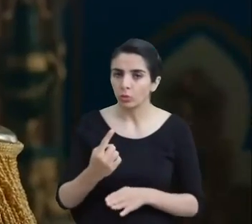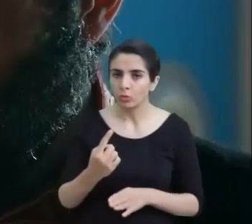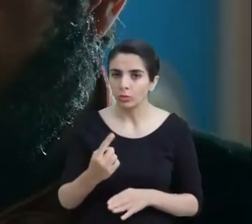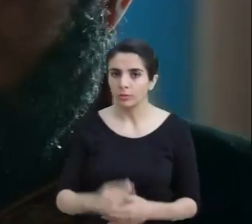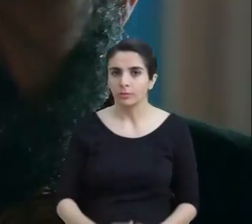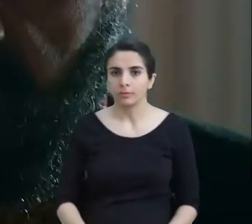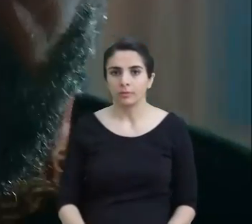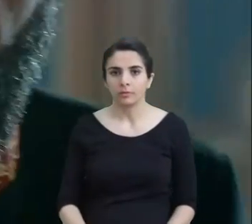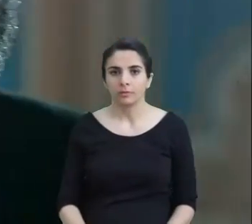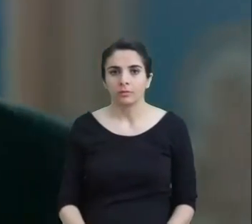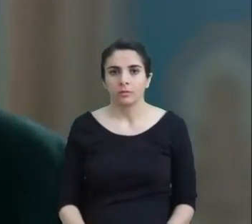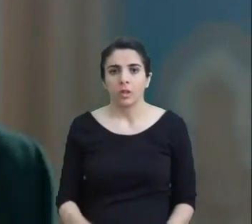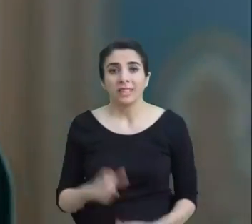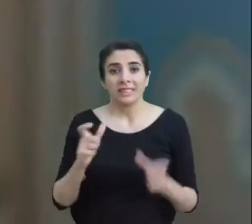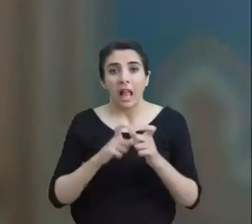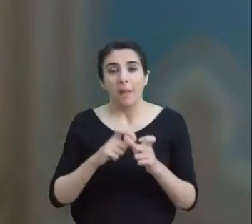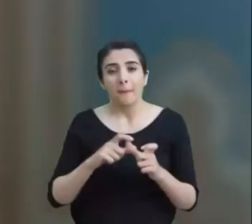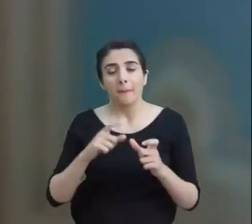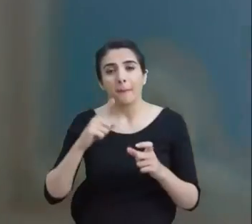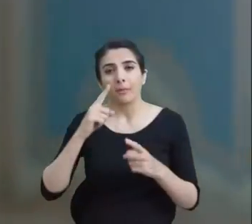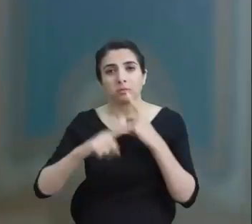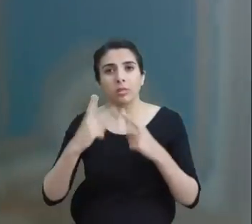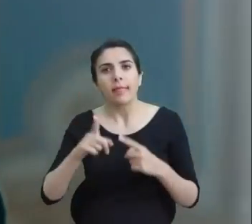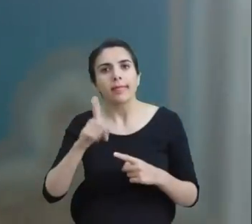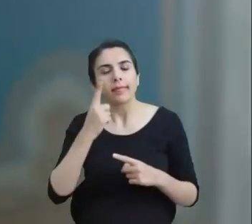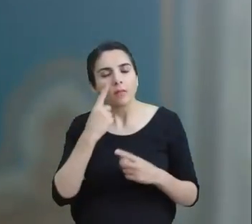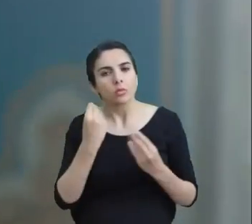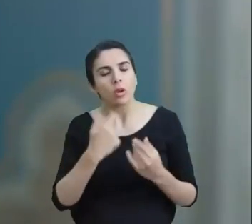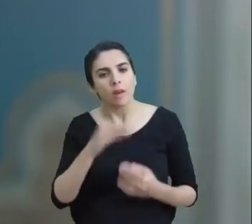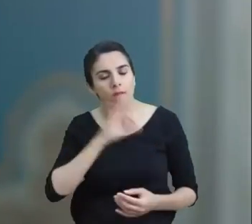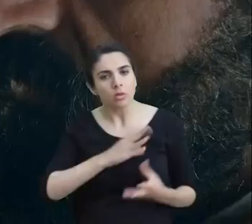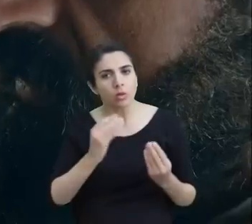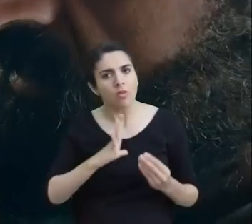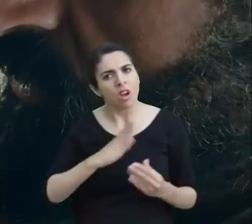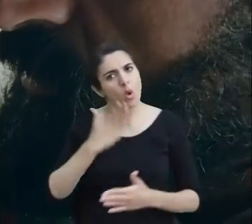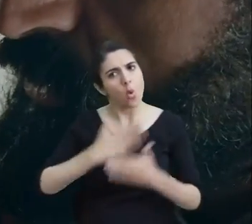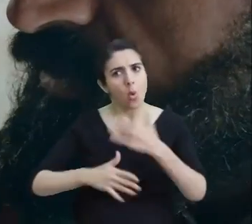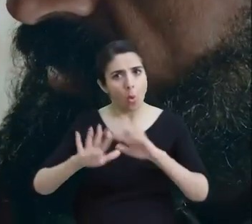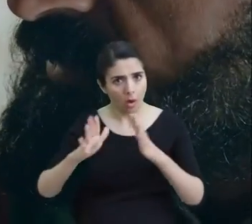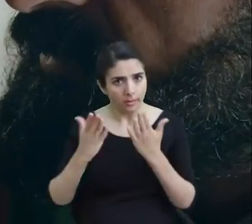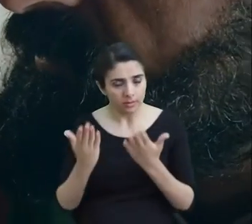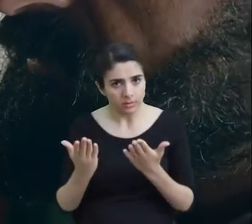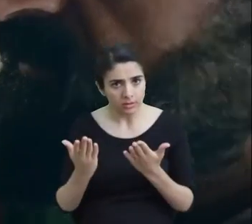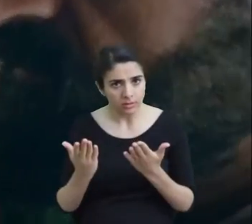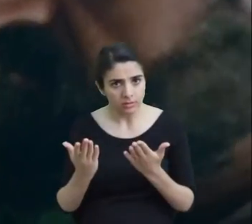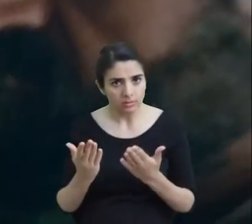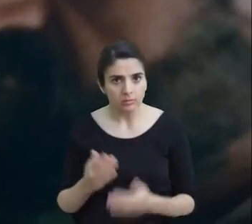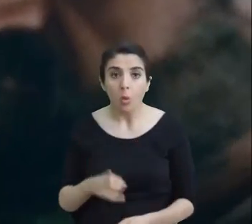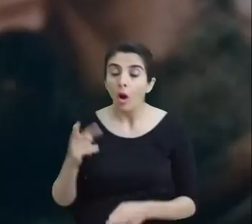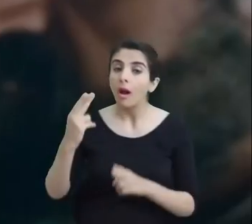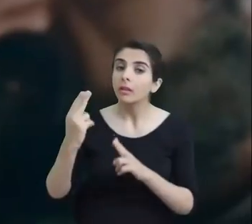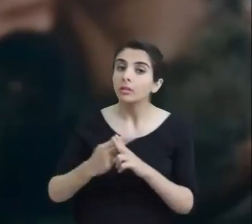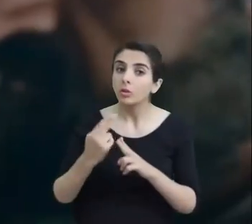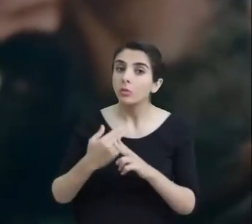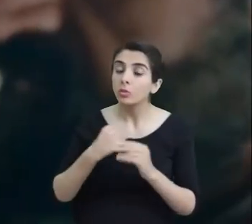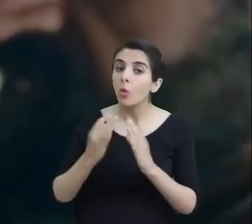sultanım. Bu Selim Paşa devlete büyük yararlar sağlamıştır. Lakin yorulmuştur, ne dersin?